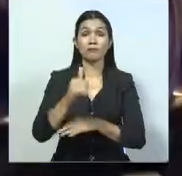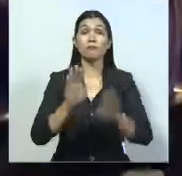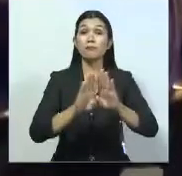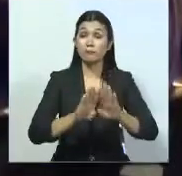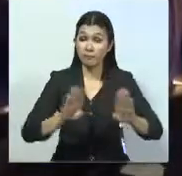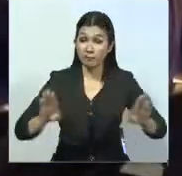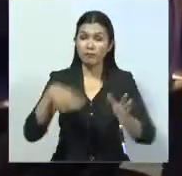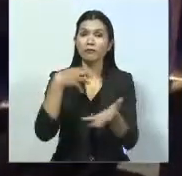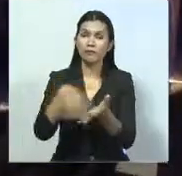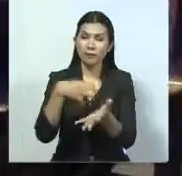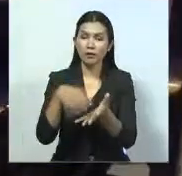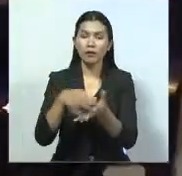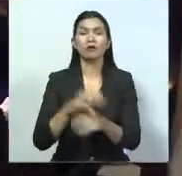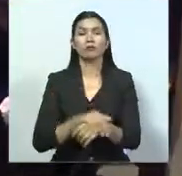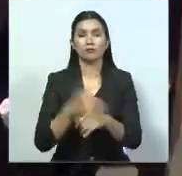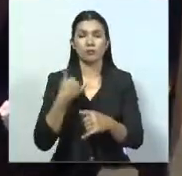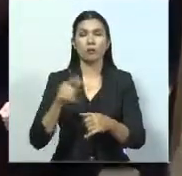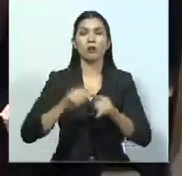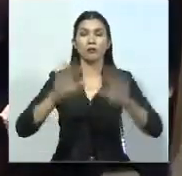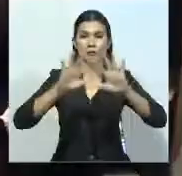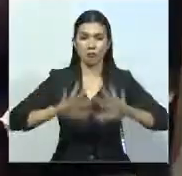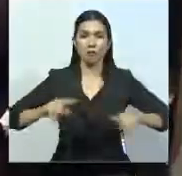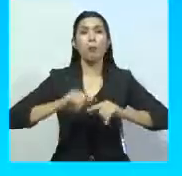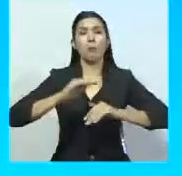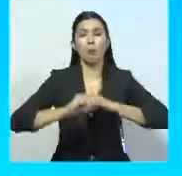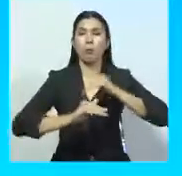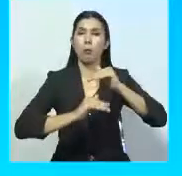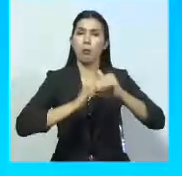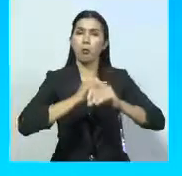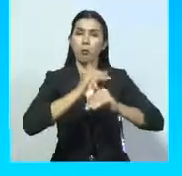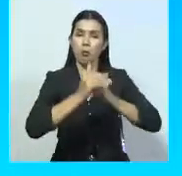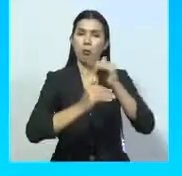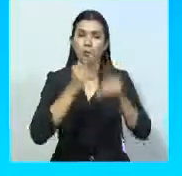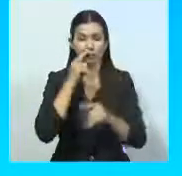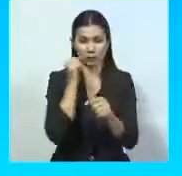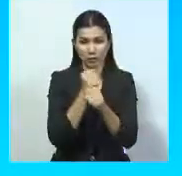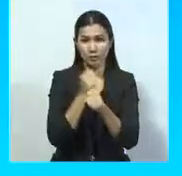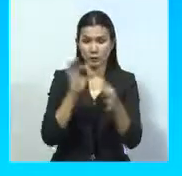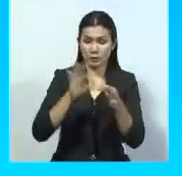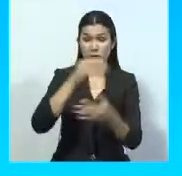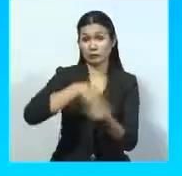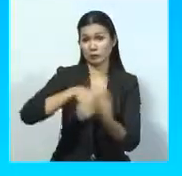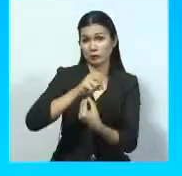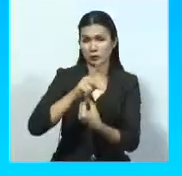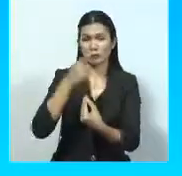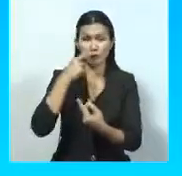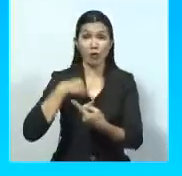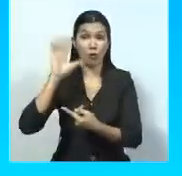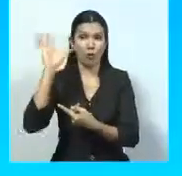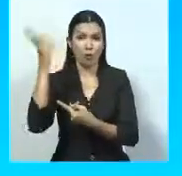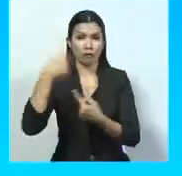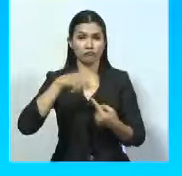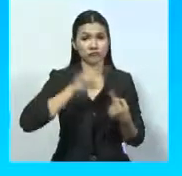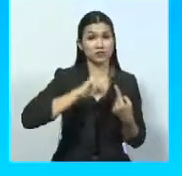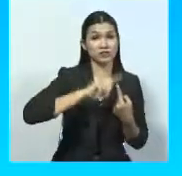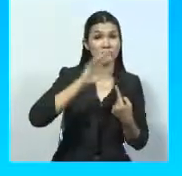อมกับกล่าวว่าประชาคมอาเซียนเติบโตและเจริญก้าวหน้าตามลำดับมีศักยภาพทางเศรษฐกิจเป็นอันดับ5ของโลกซึ่งก็